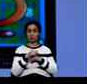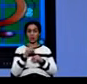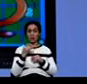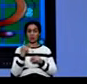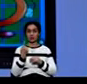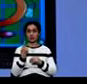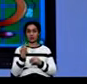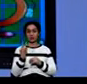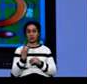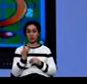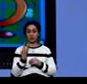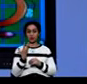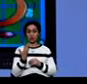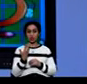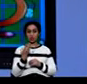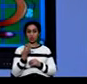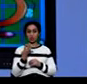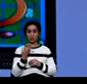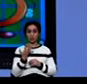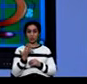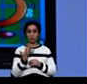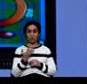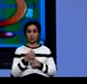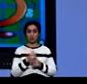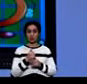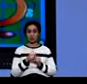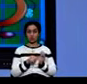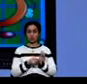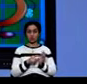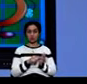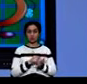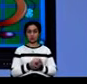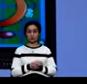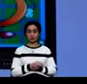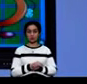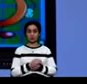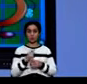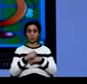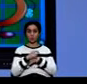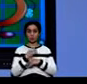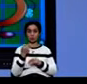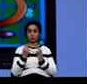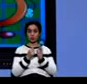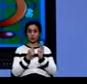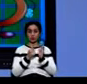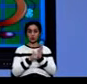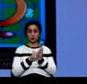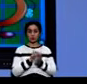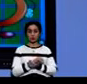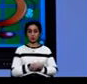вместе. Один, два, три, четыре, пять, шесть. Шесть гусей.